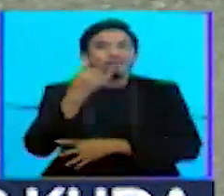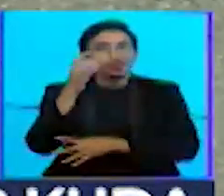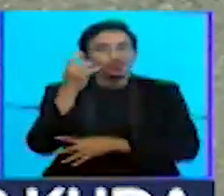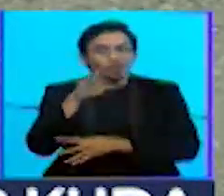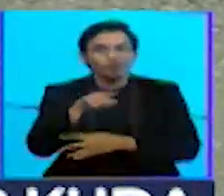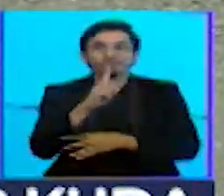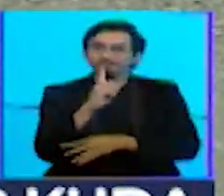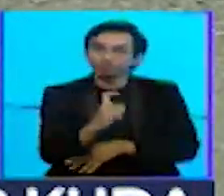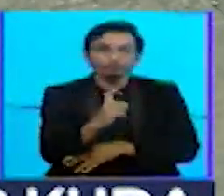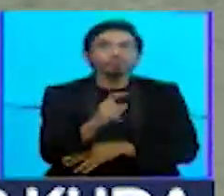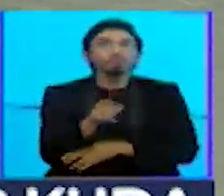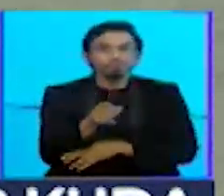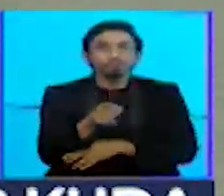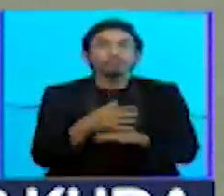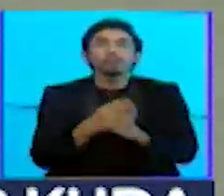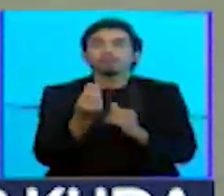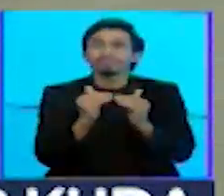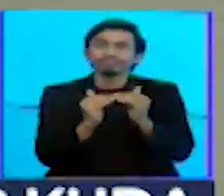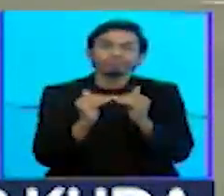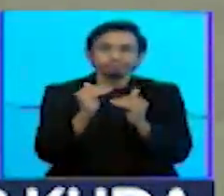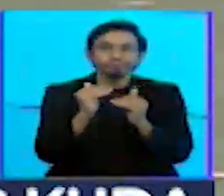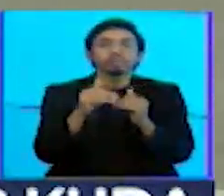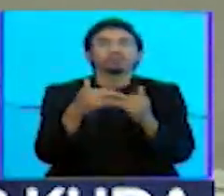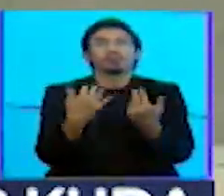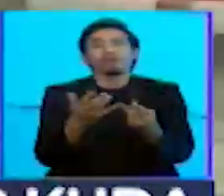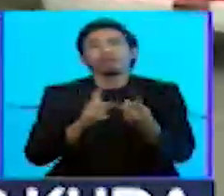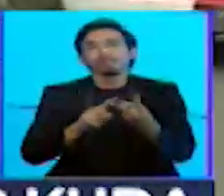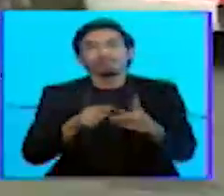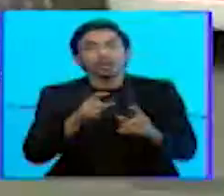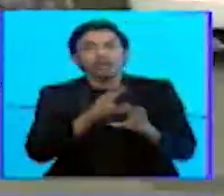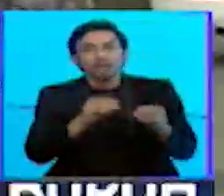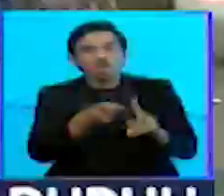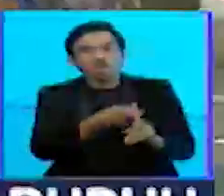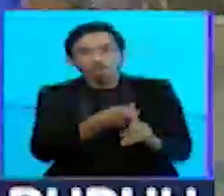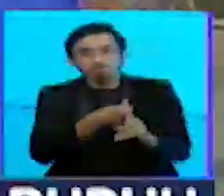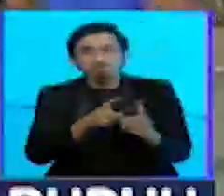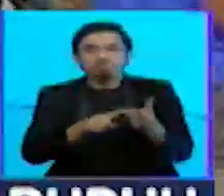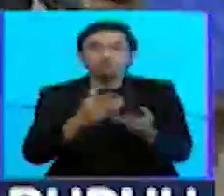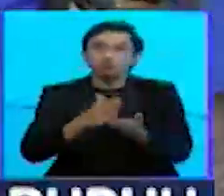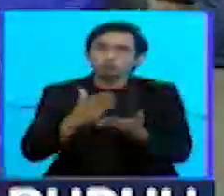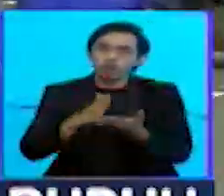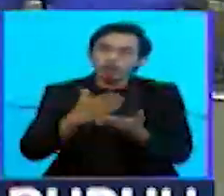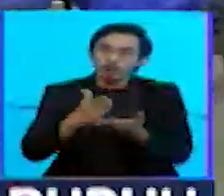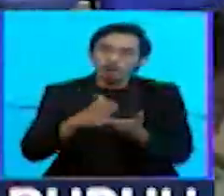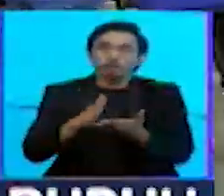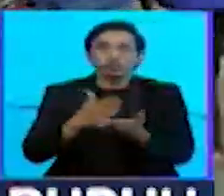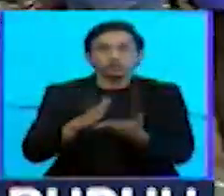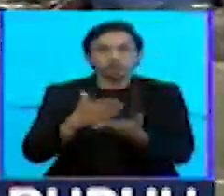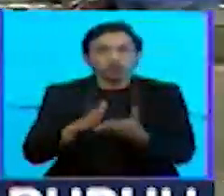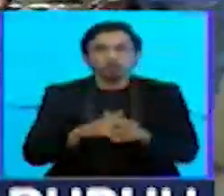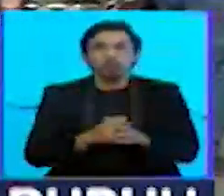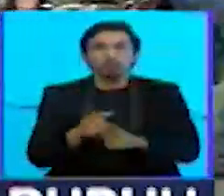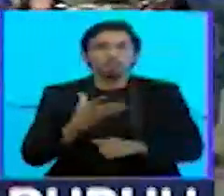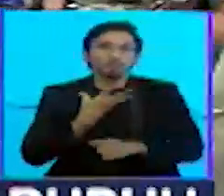eksploitasi kerja, tunjangan hari raya dicicil. Seluruh nisan mewakili kekecewaan buruh setelah Undang-Undang Omnibus